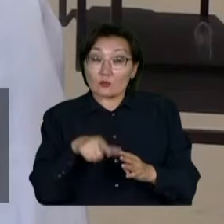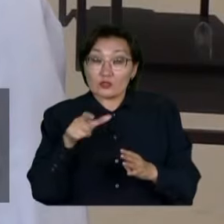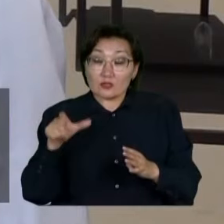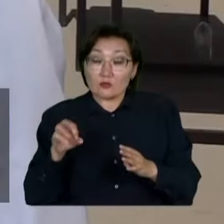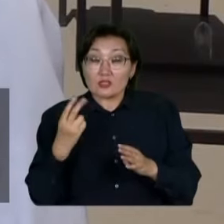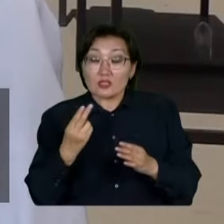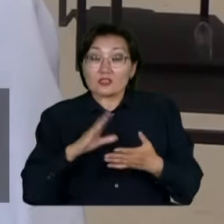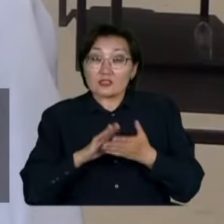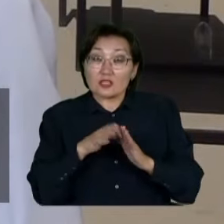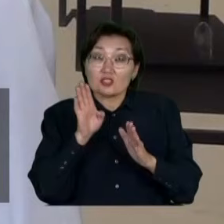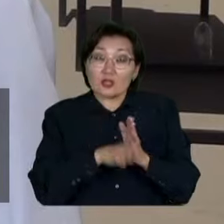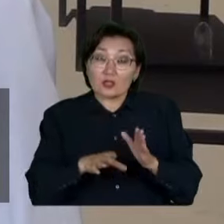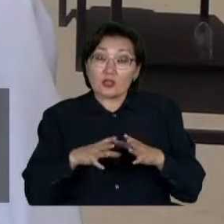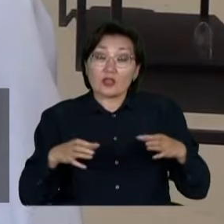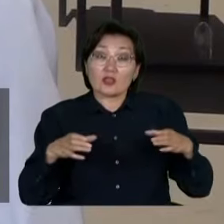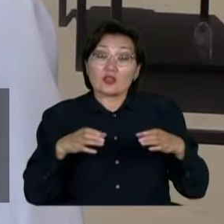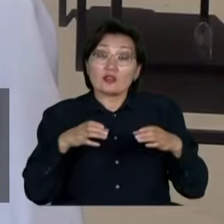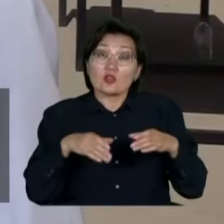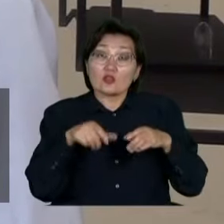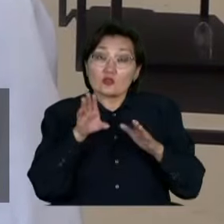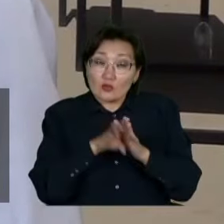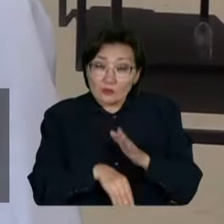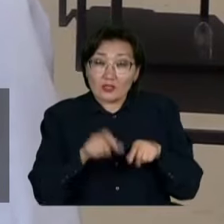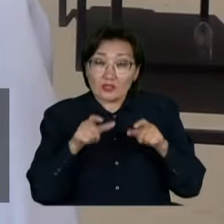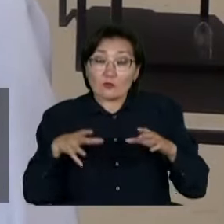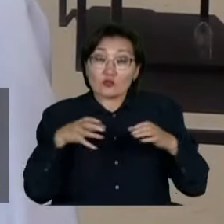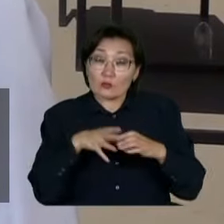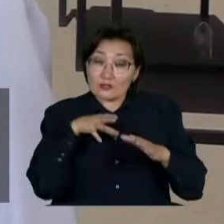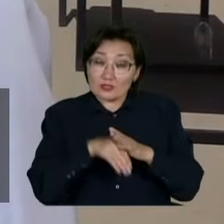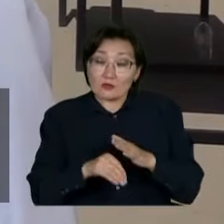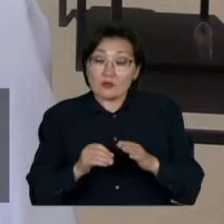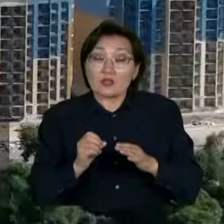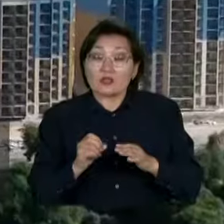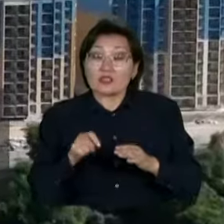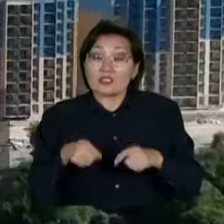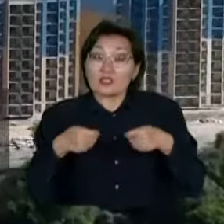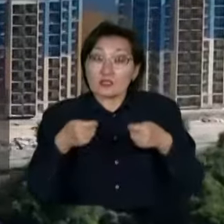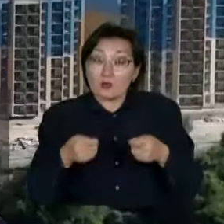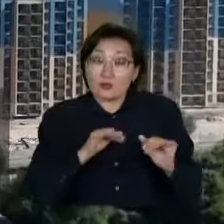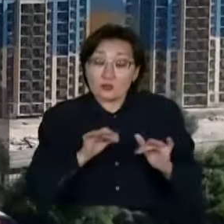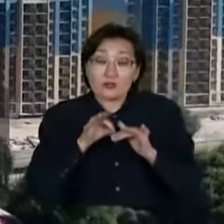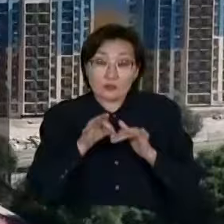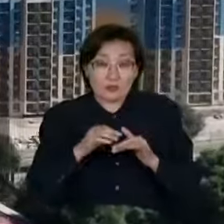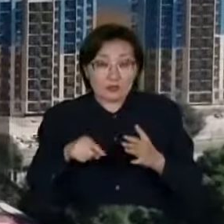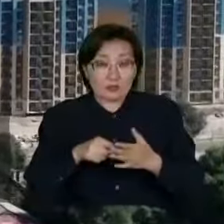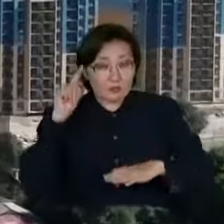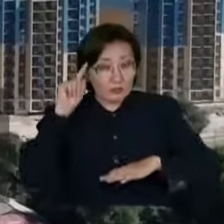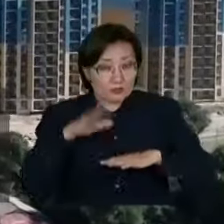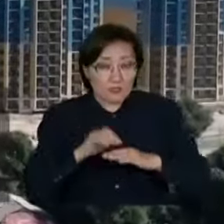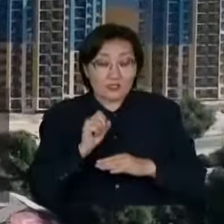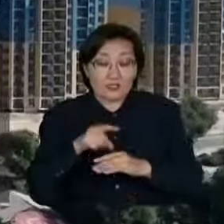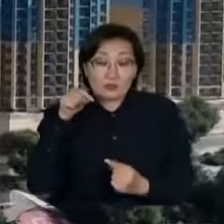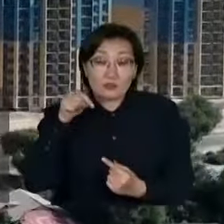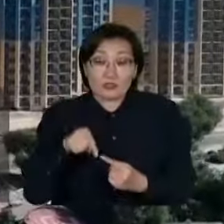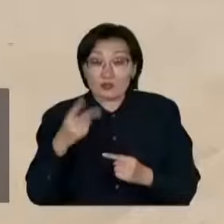әлеуметтік осал топтарына 218 пәтерді табыстау, кілтін табыстау рәсімі өтіп жатыр. Айта кетейік, Алматы әкімі Ерболат Досаевтың